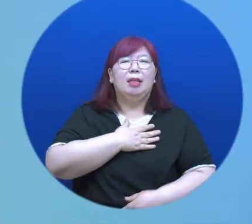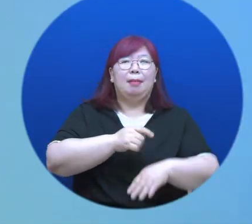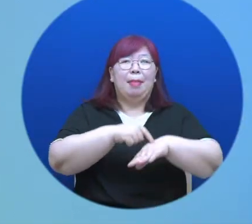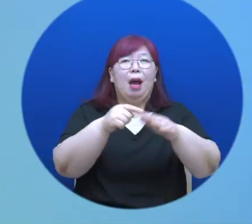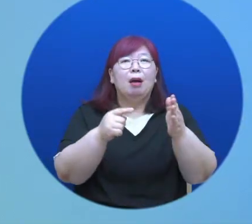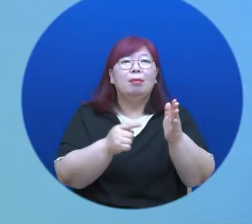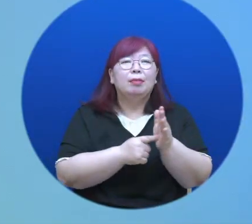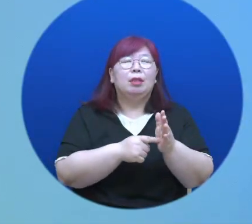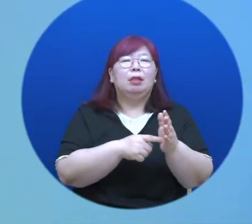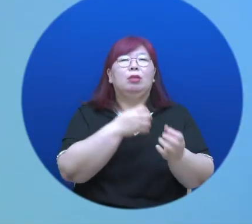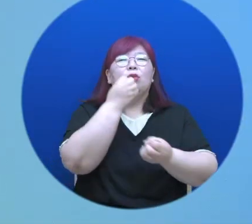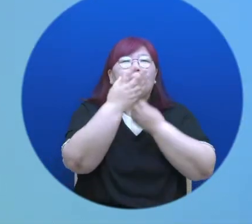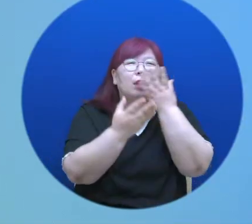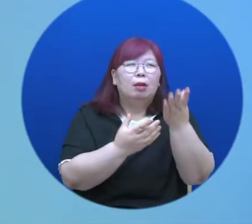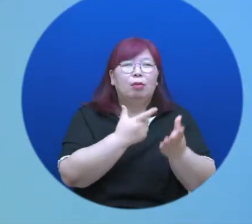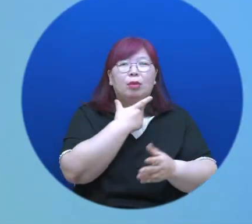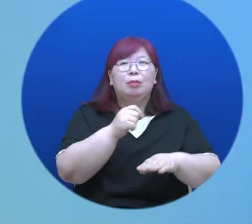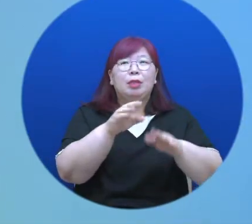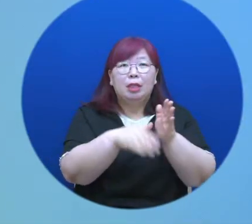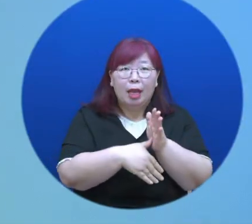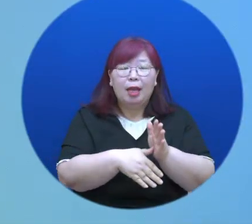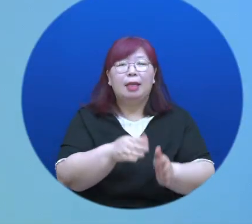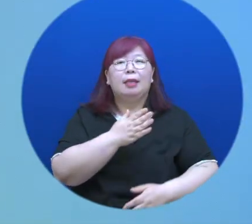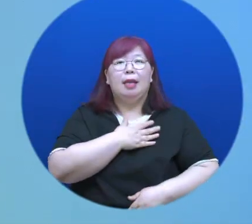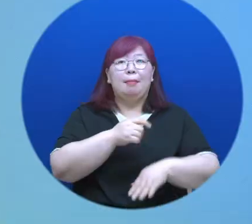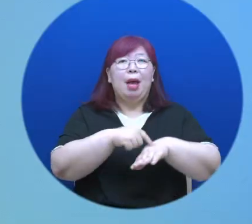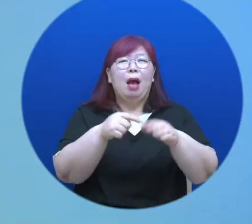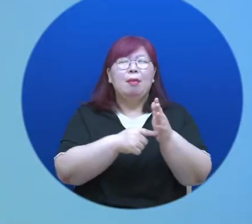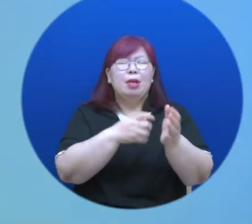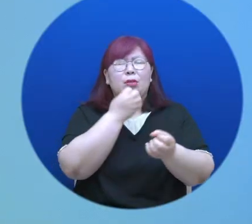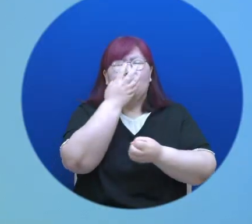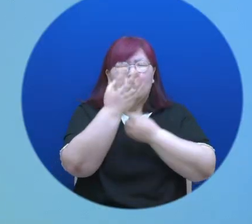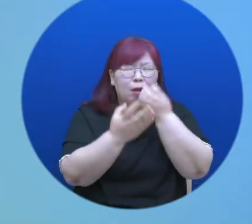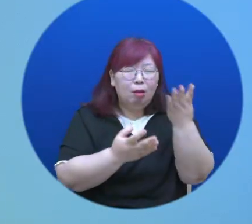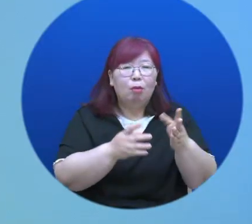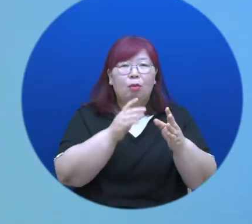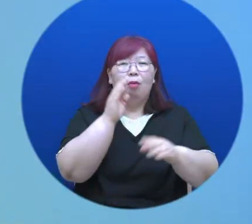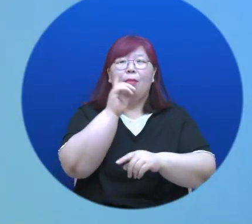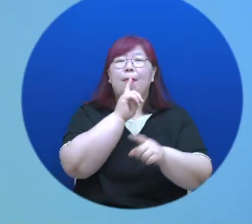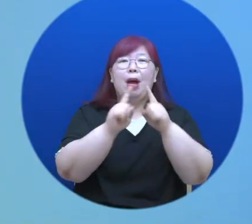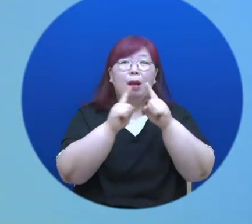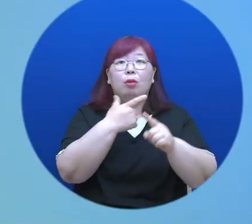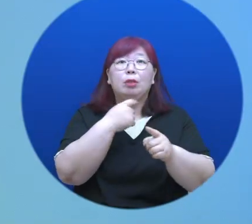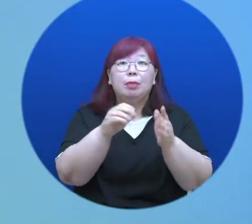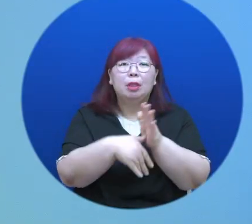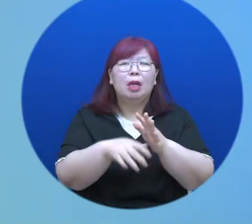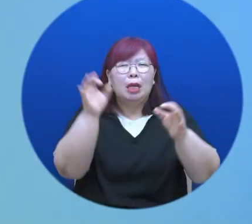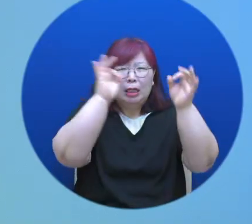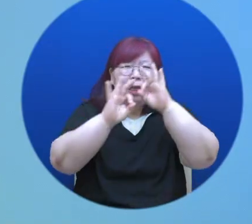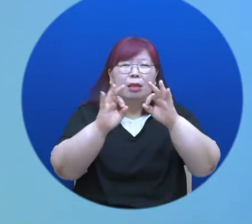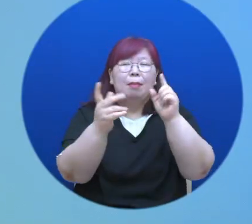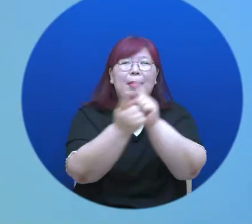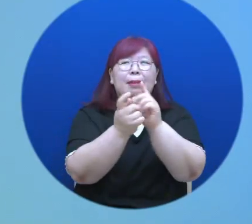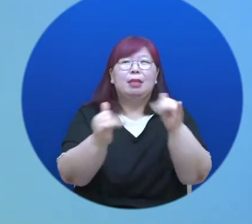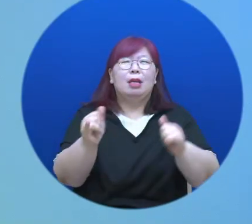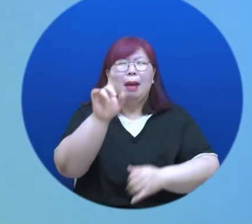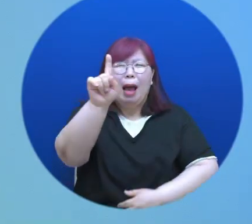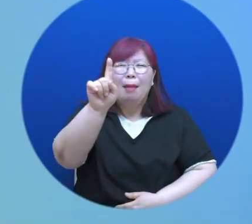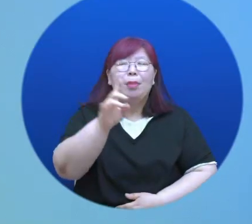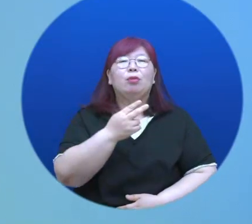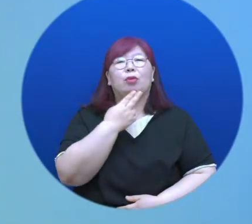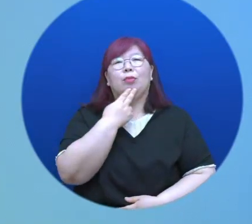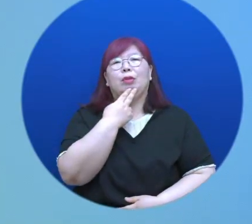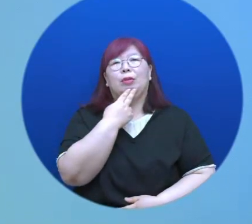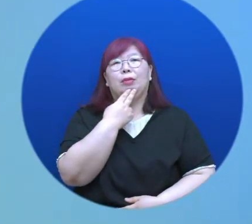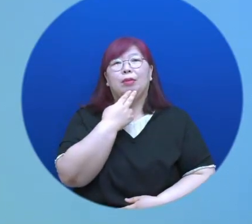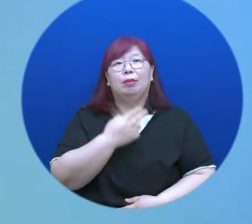마음을 쏟아내고 싶을 때, 내 마음을 다 쏟아내고 싶을 때 찾아갈 한 사람이 없어요.